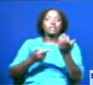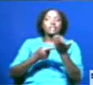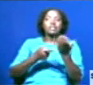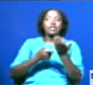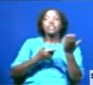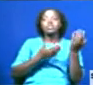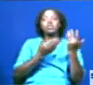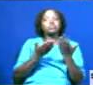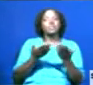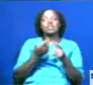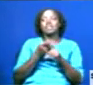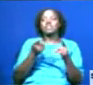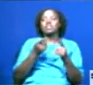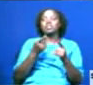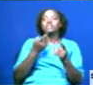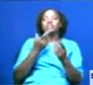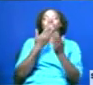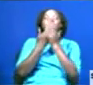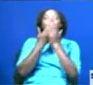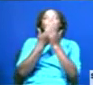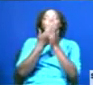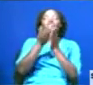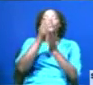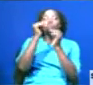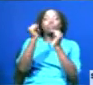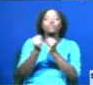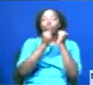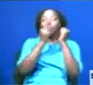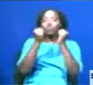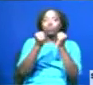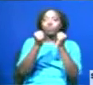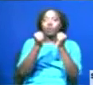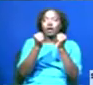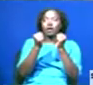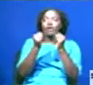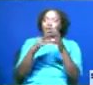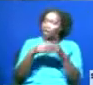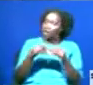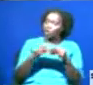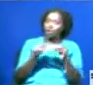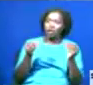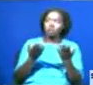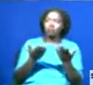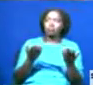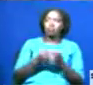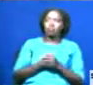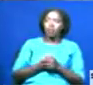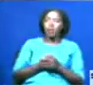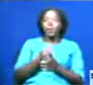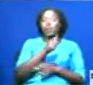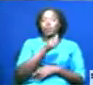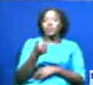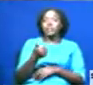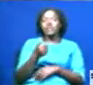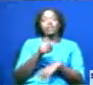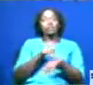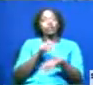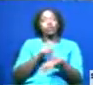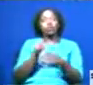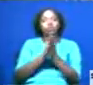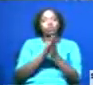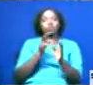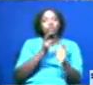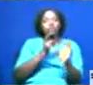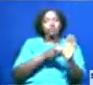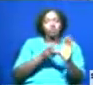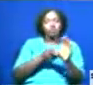Mombasa, lakini tushukuru alhamdulillah, Mungu ni mkubwa, kwetu kuko kama. Yaani tuko fine, thank you. Wengine wakitoa wito kwa wanaoshiriki maandamano